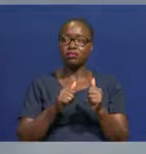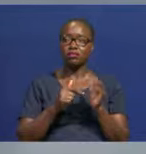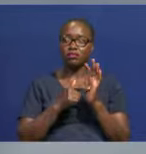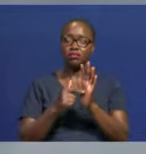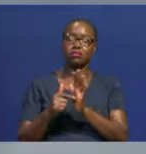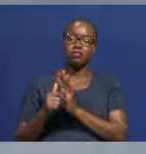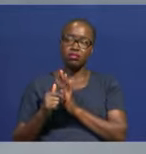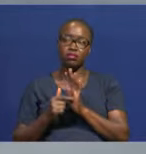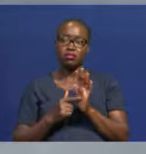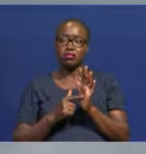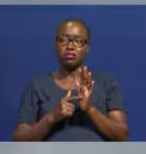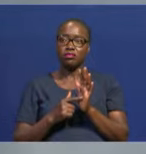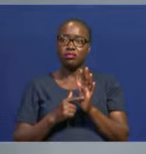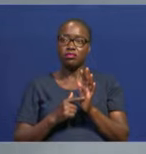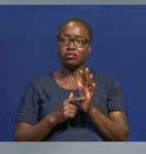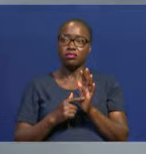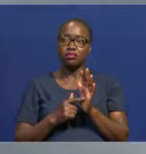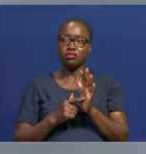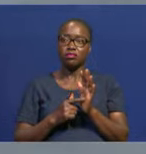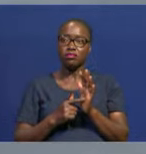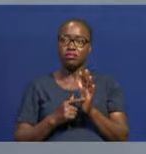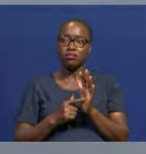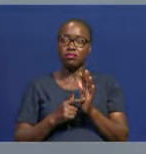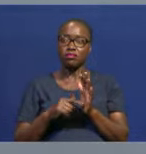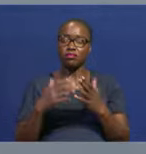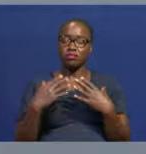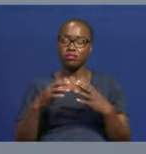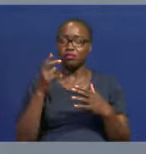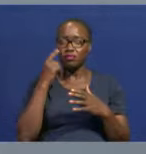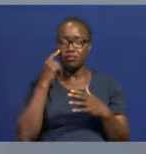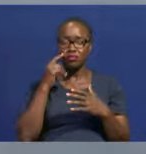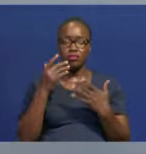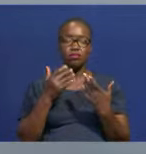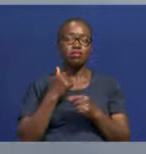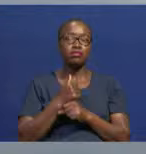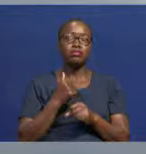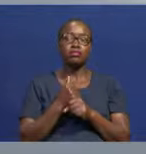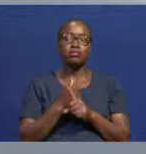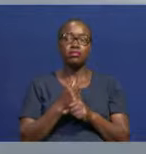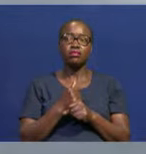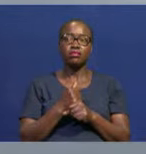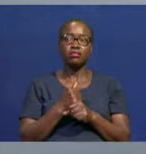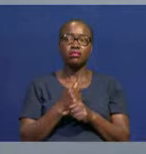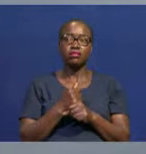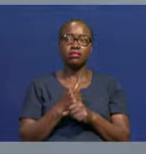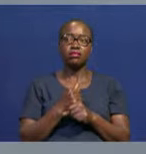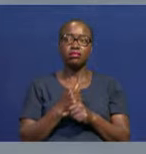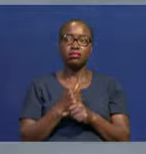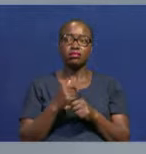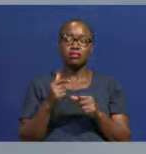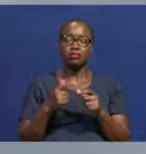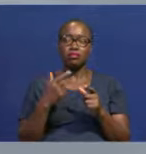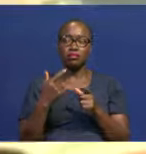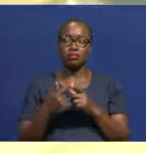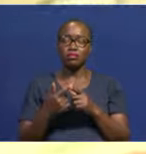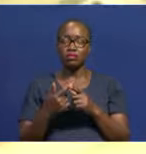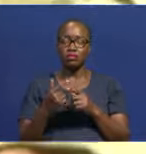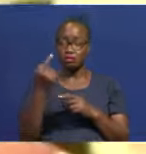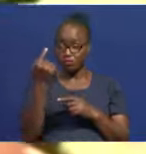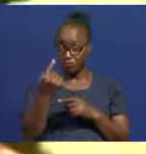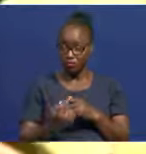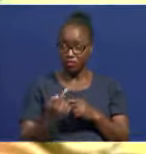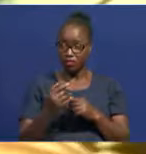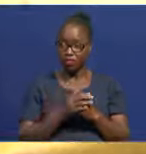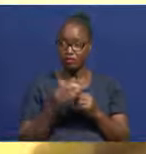maonyesho ya kuruka kule na watu waone zile kazi wanazofanya, alafu wanarudi.